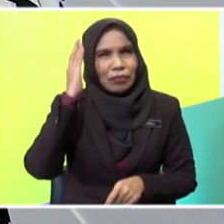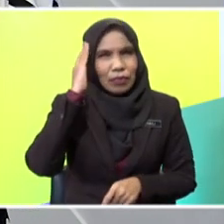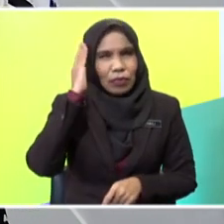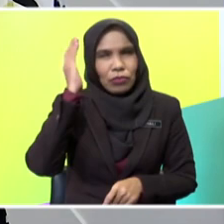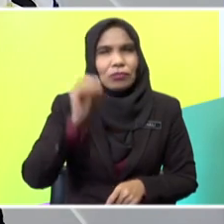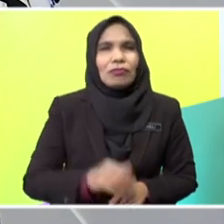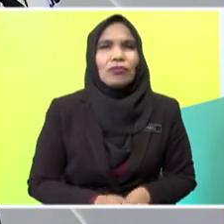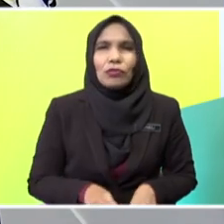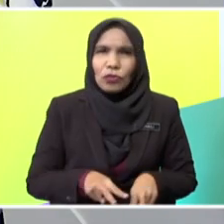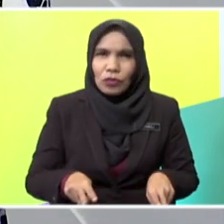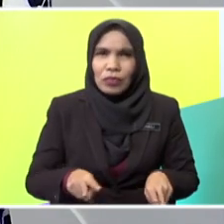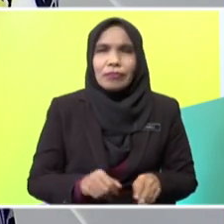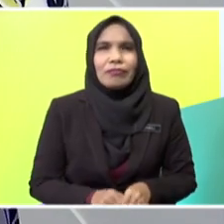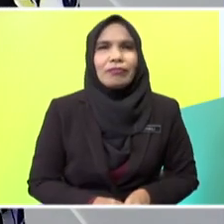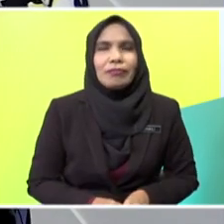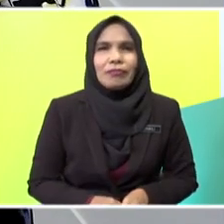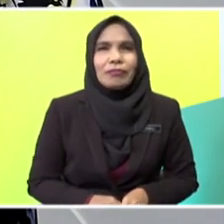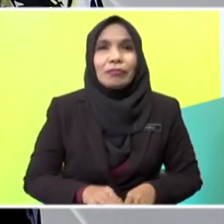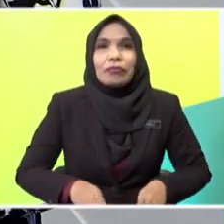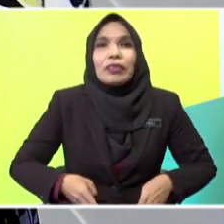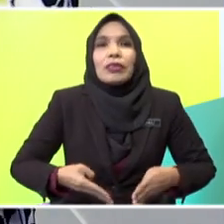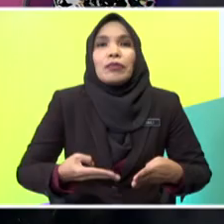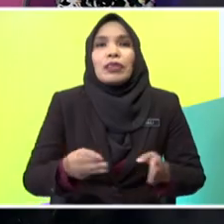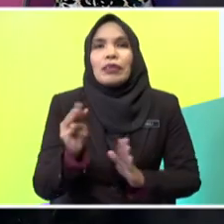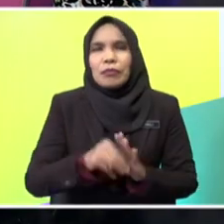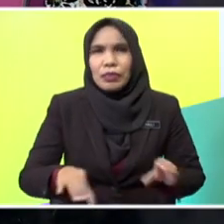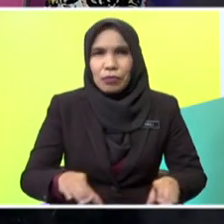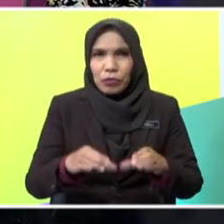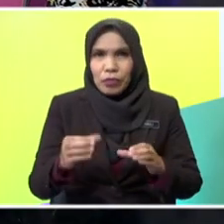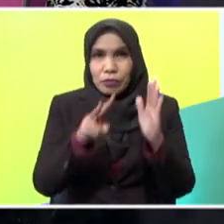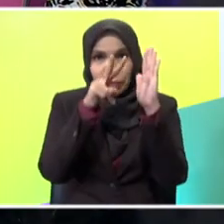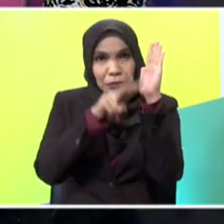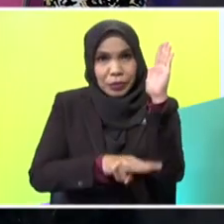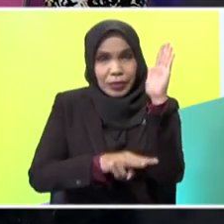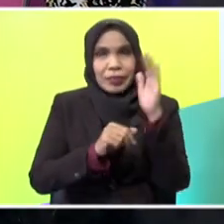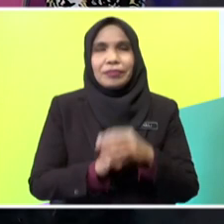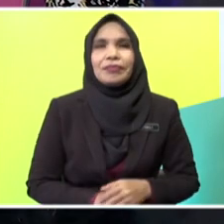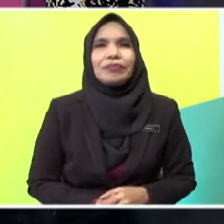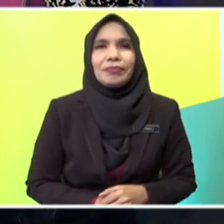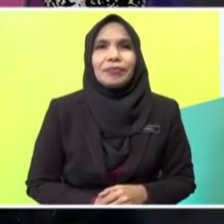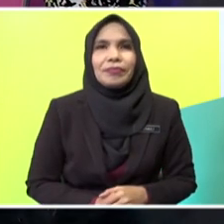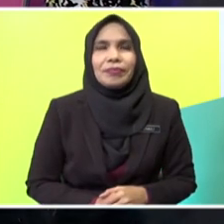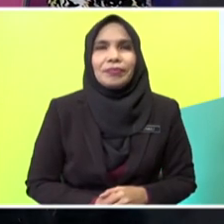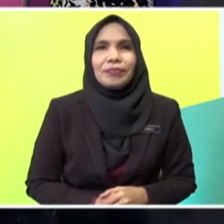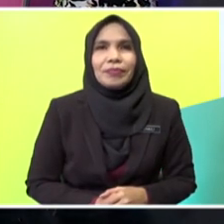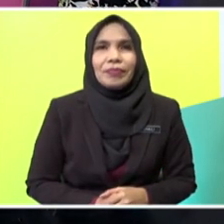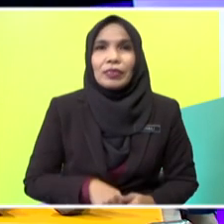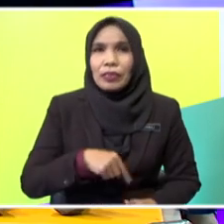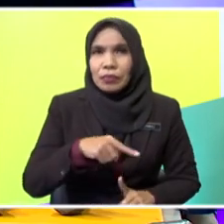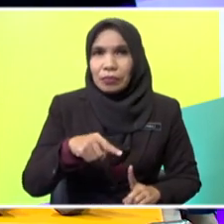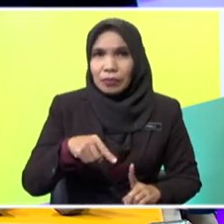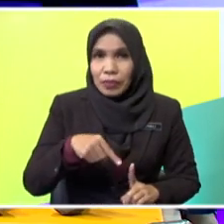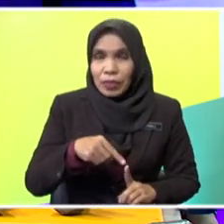ukuran-ukuran macam mana nak buat pola. Baik. Bila cikgu menyentuh tentang nak buat ukuran,